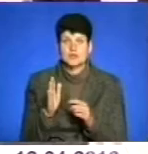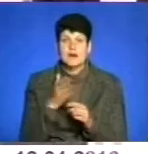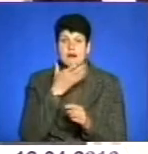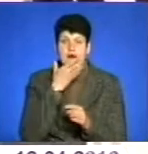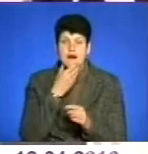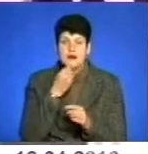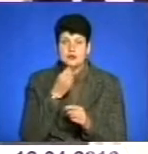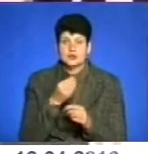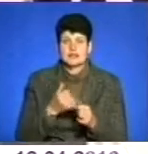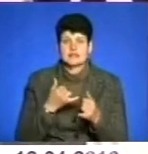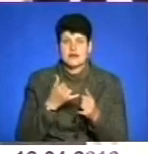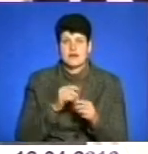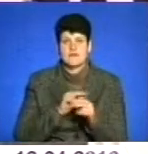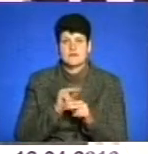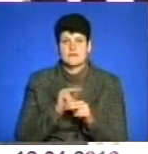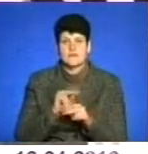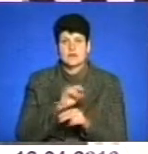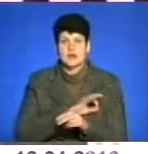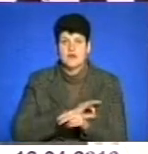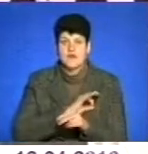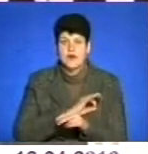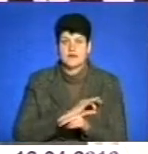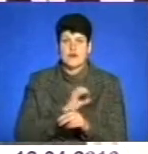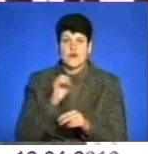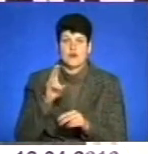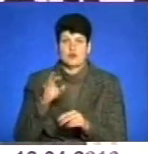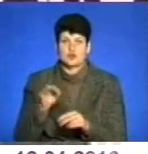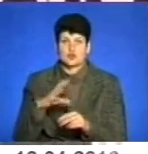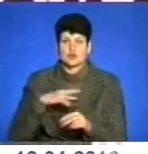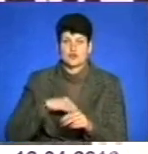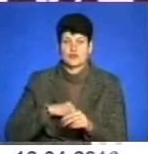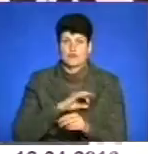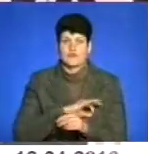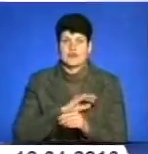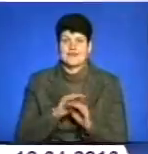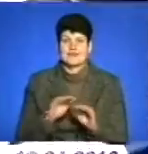гарно для виховання екологічного і духовного виховання дітей.